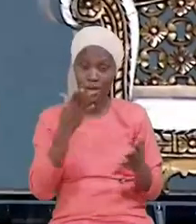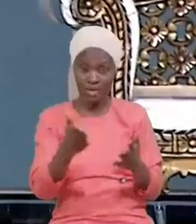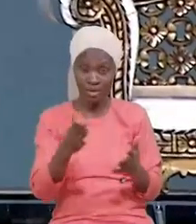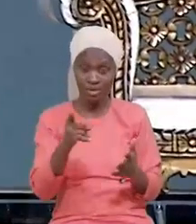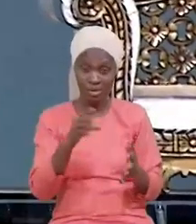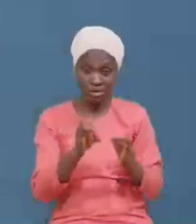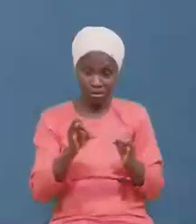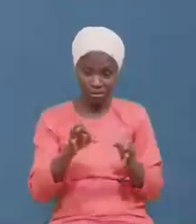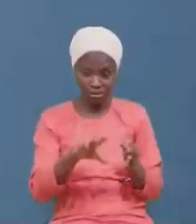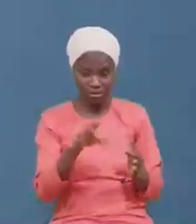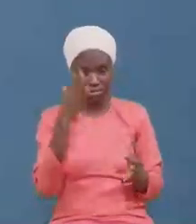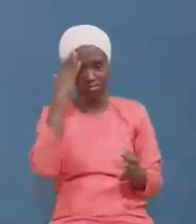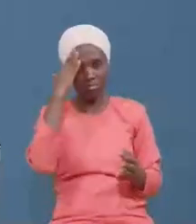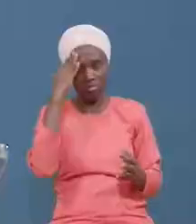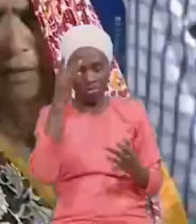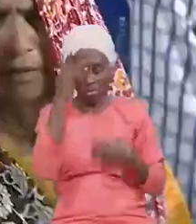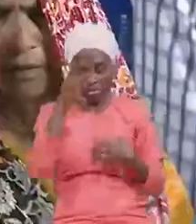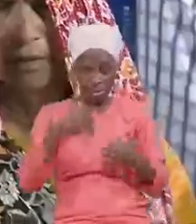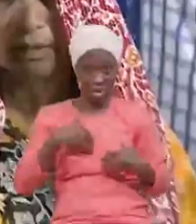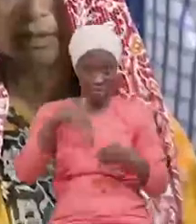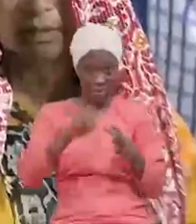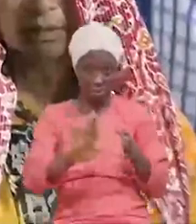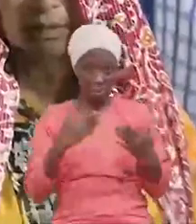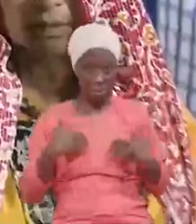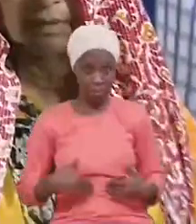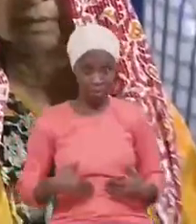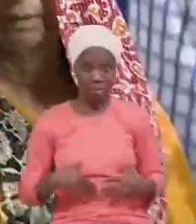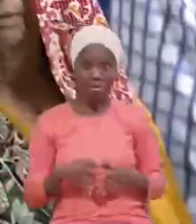Donc vous allez identifier la maladie dans le corps.